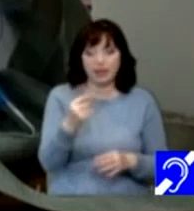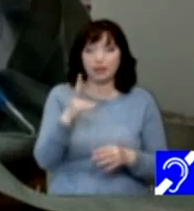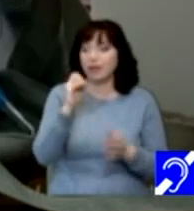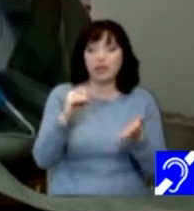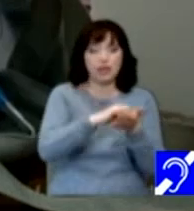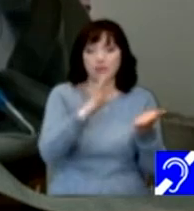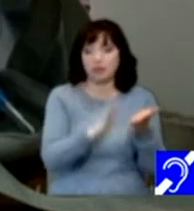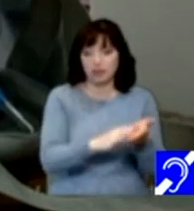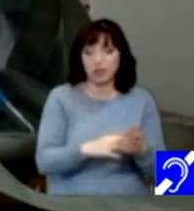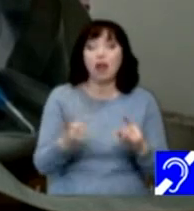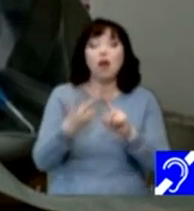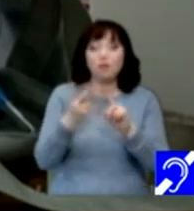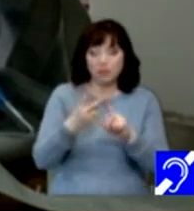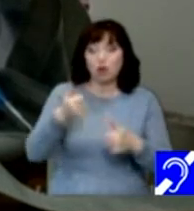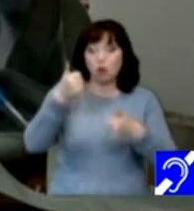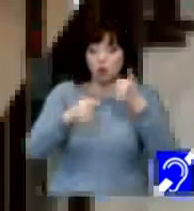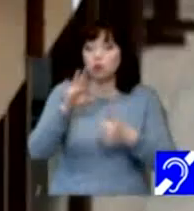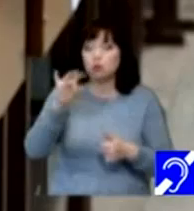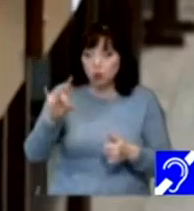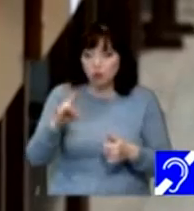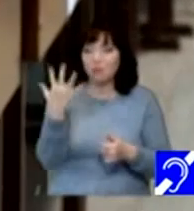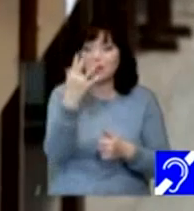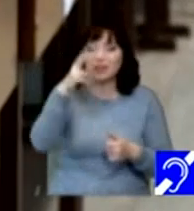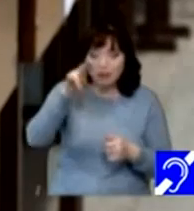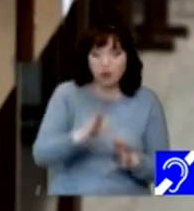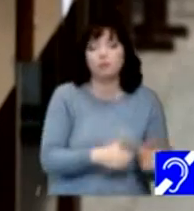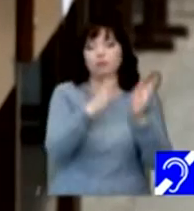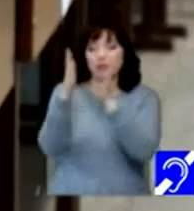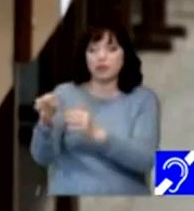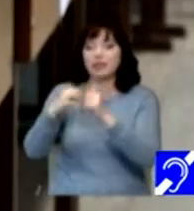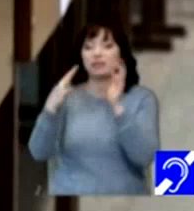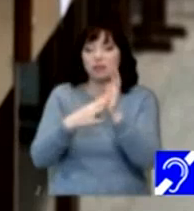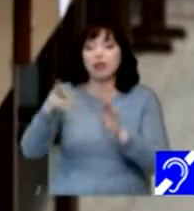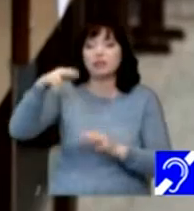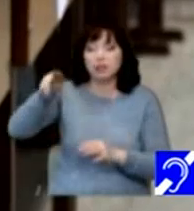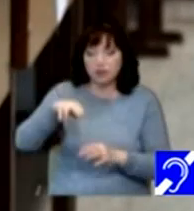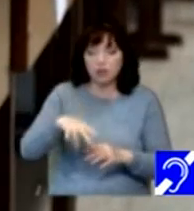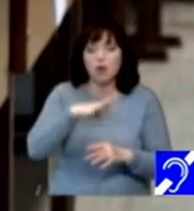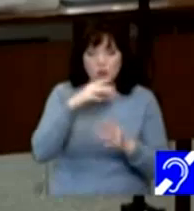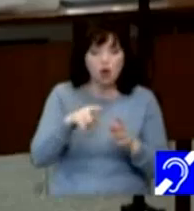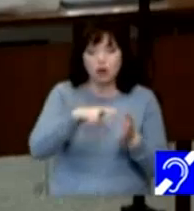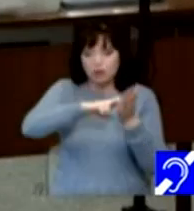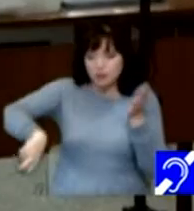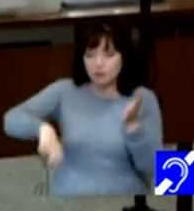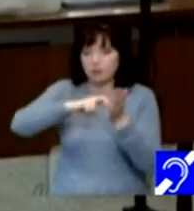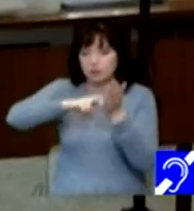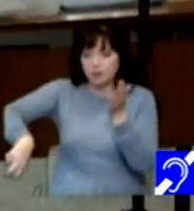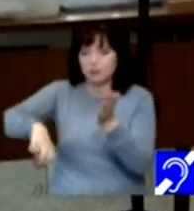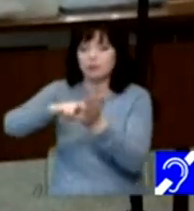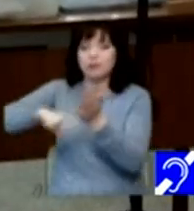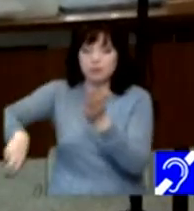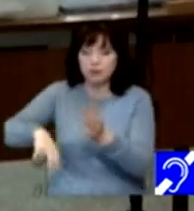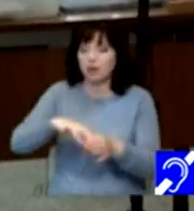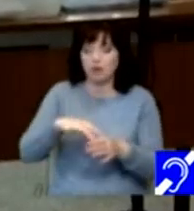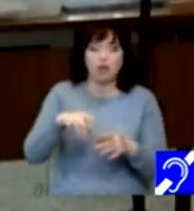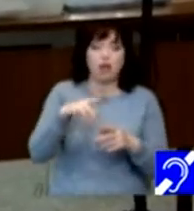al doilea, programat în 5 decembrie, a fost amânat pentru 19 decembrie. După un șir de retrageri succesive din cursa